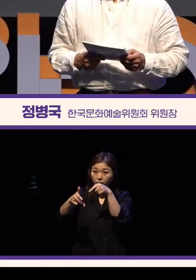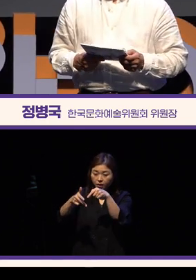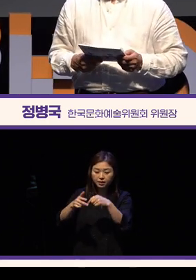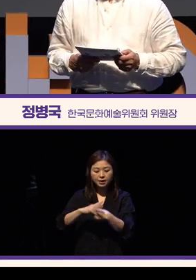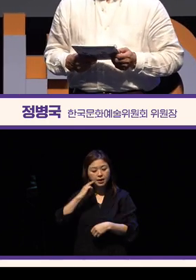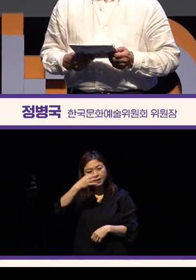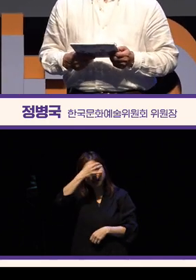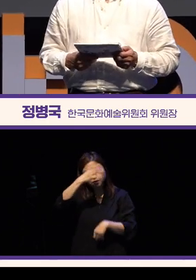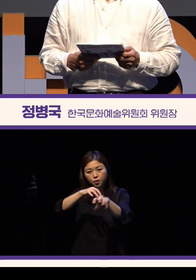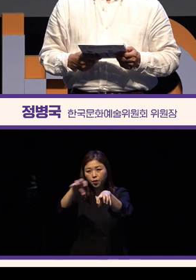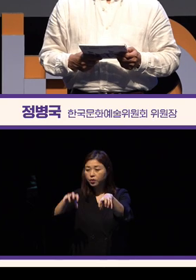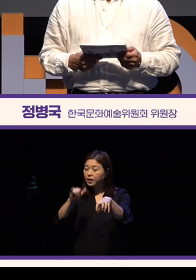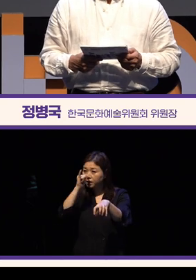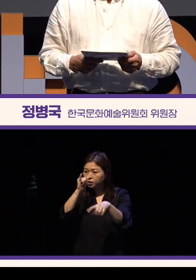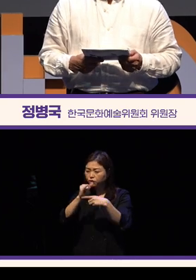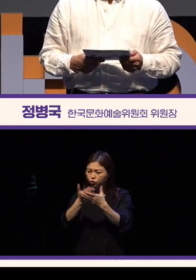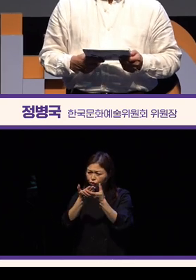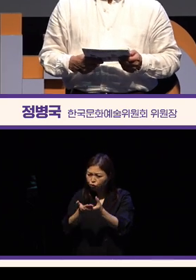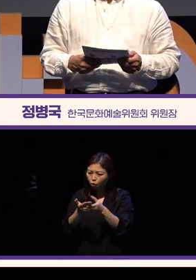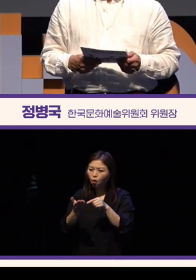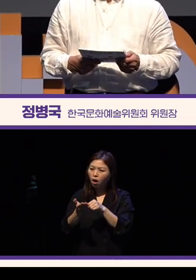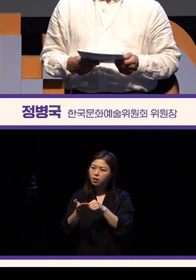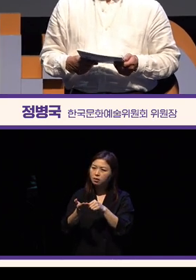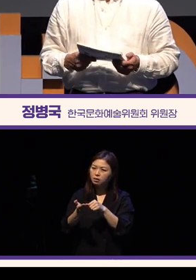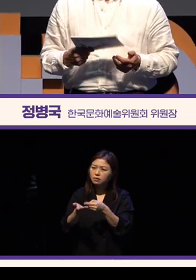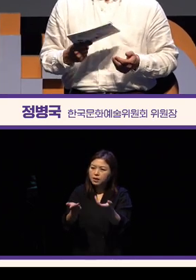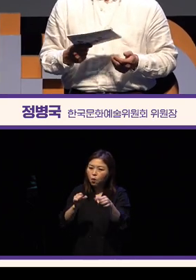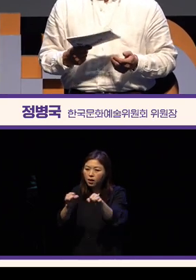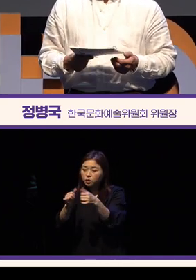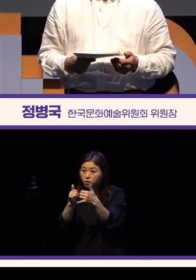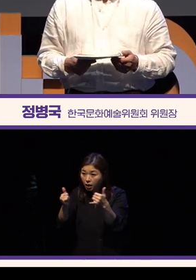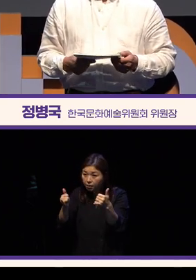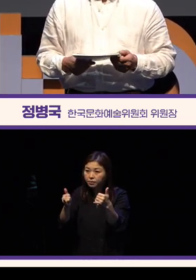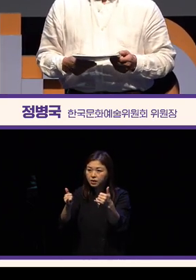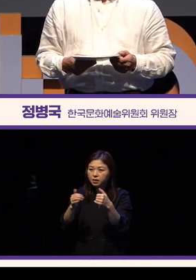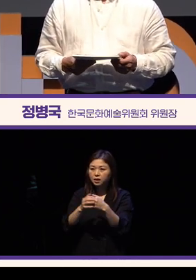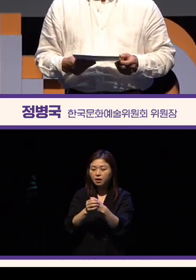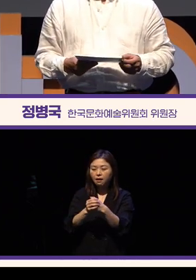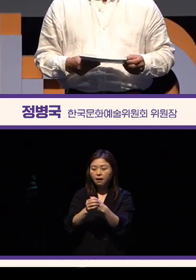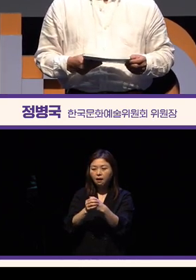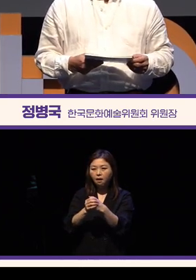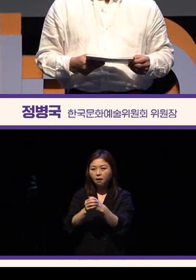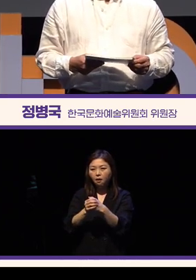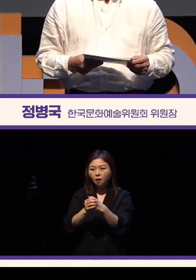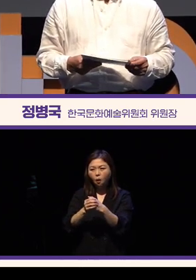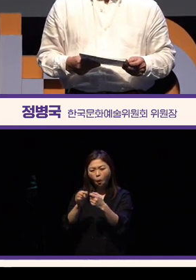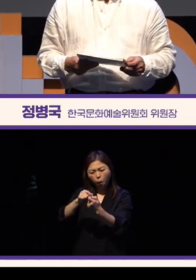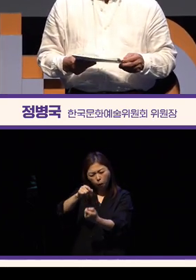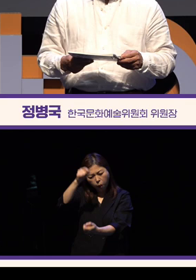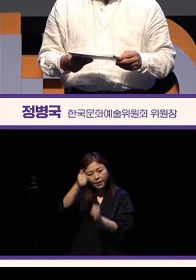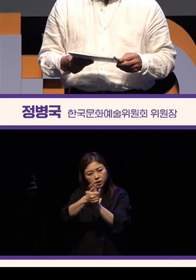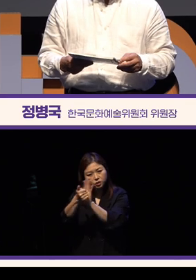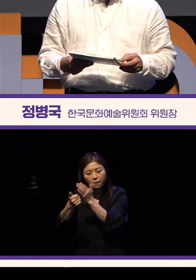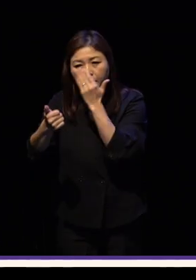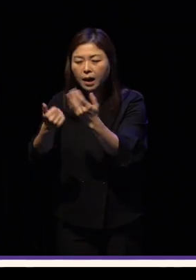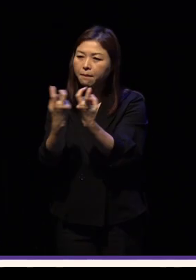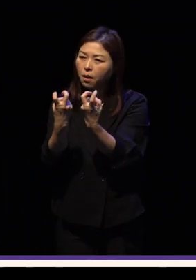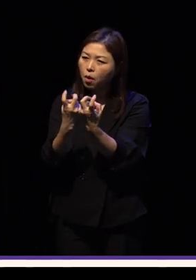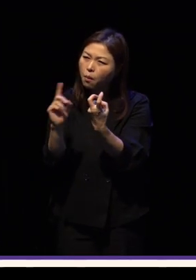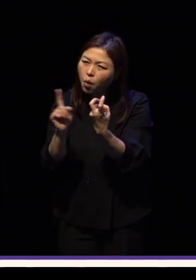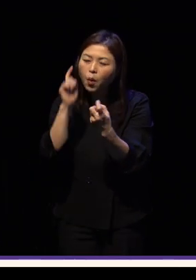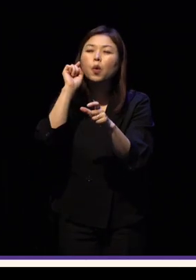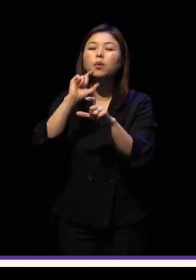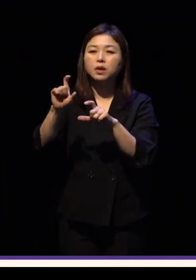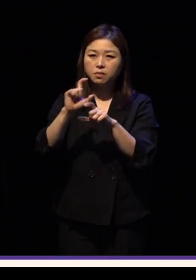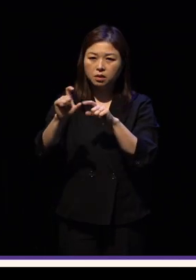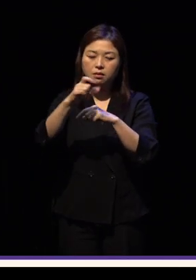플레이어들을 어떻게 하면 단연간 집중 지원할까 하는 것을 고민하면서 설계를 했다는